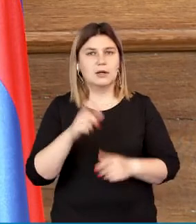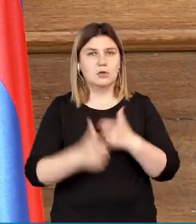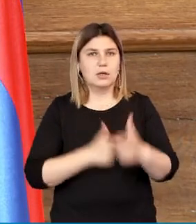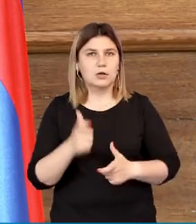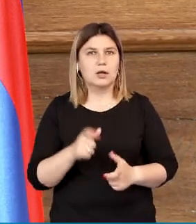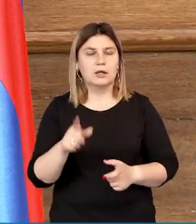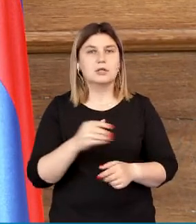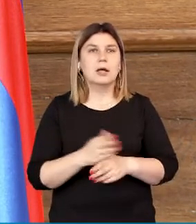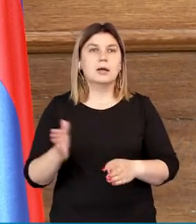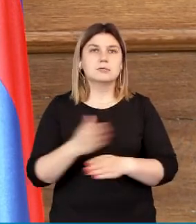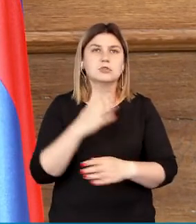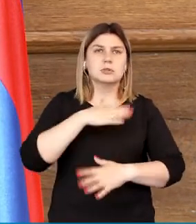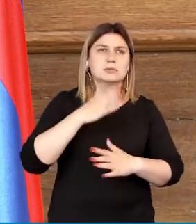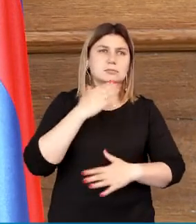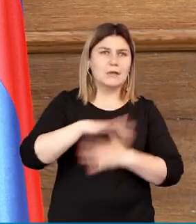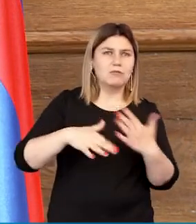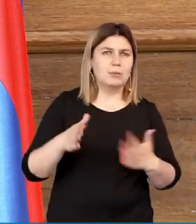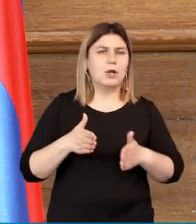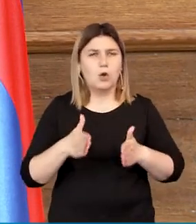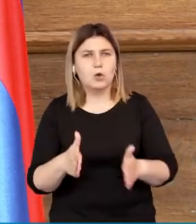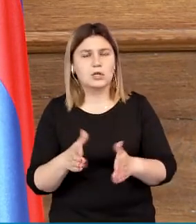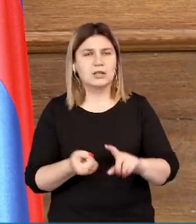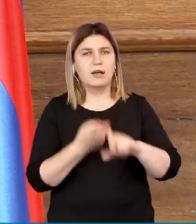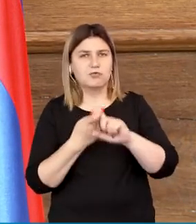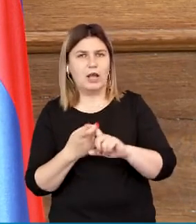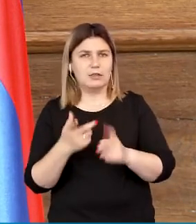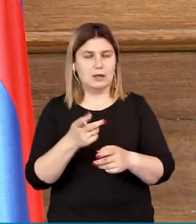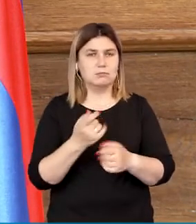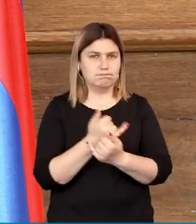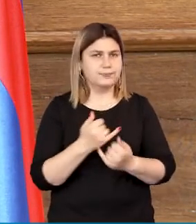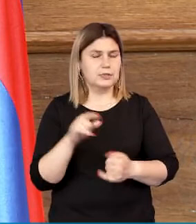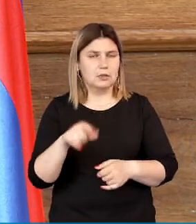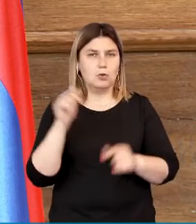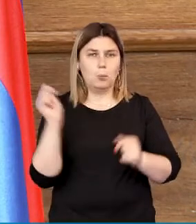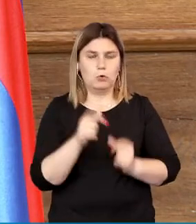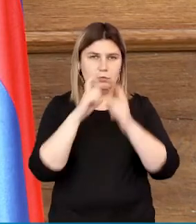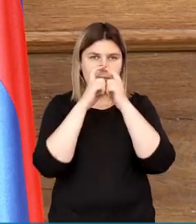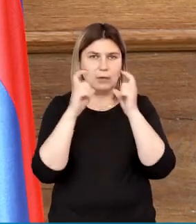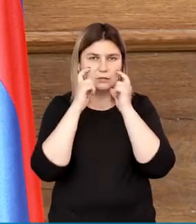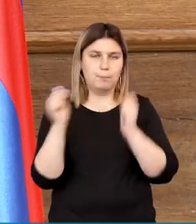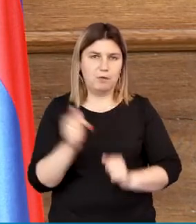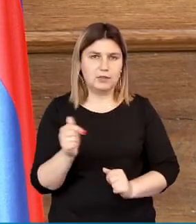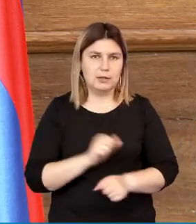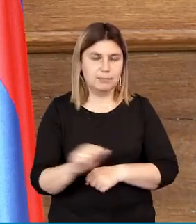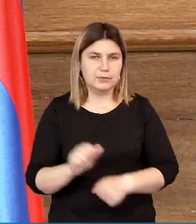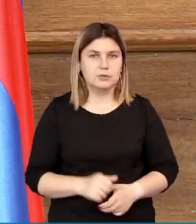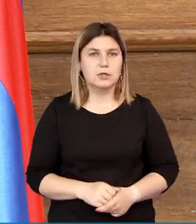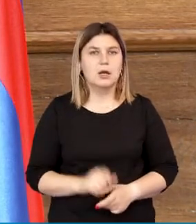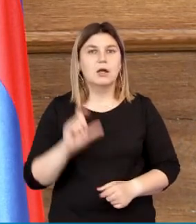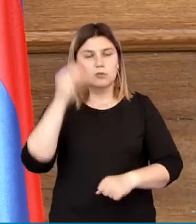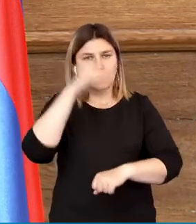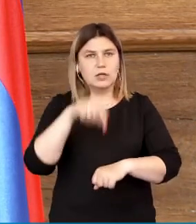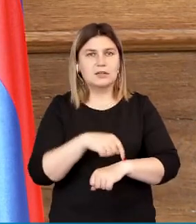ten czas przejścia, gdzie się mieszamy w jakiś sposób ze sobą, to jest ten moment, gdzie ta maseczka powinna się pojawić. A co z lekcjami